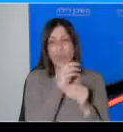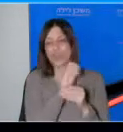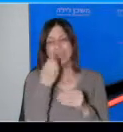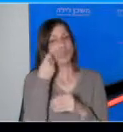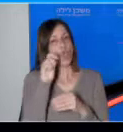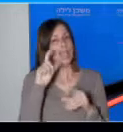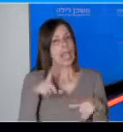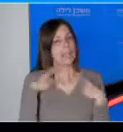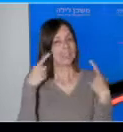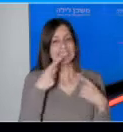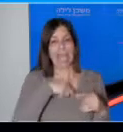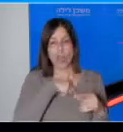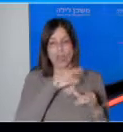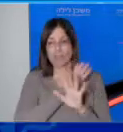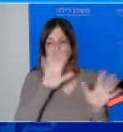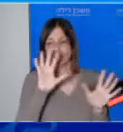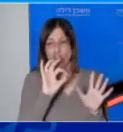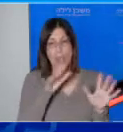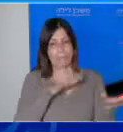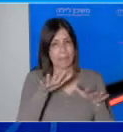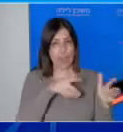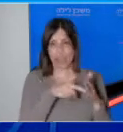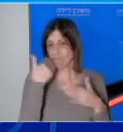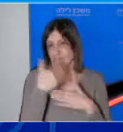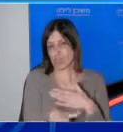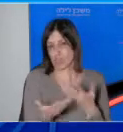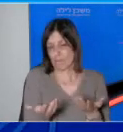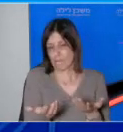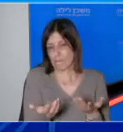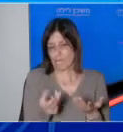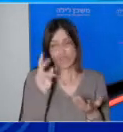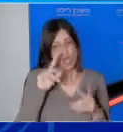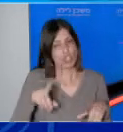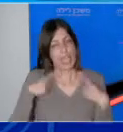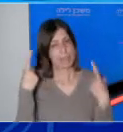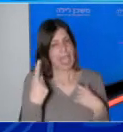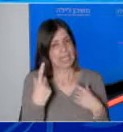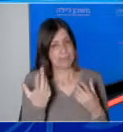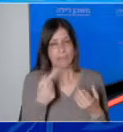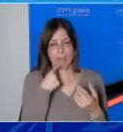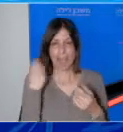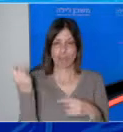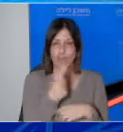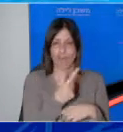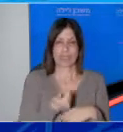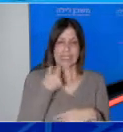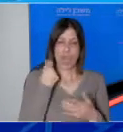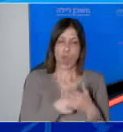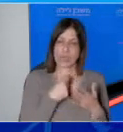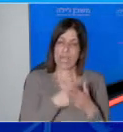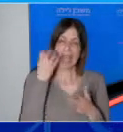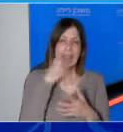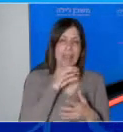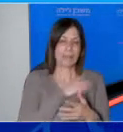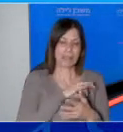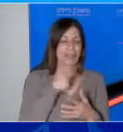המחיה זה אחריות רק של הממשלה? כי בסוף, אתה יודע, יש גם את החיים עצמם, ואמר השבוע שר אוצר ליברמן, תראו